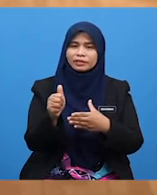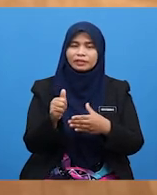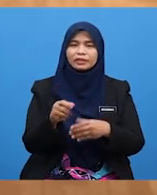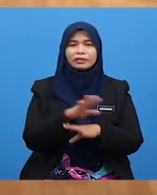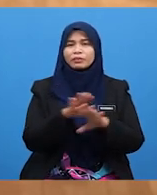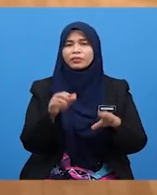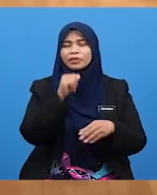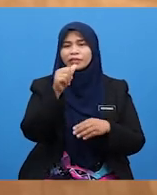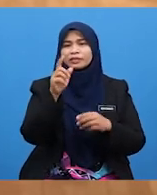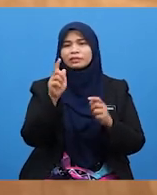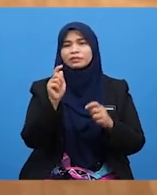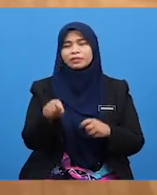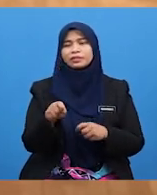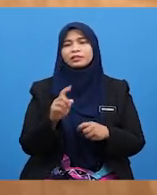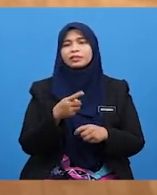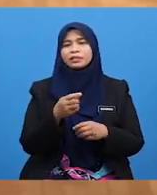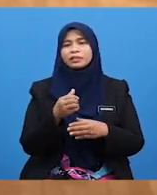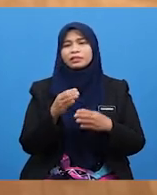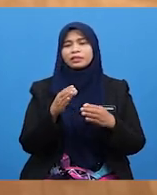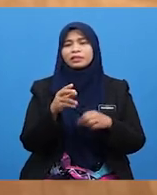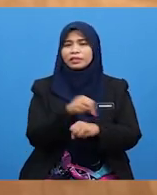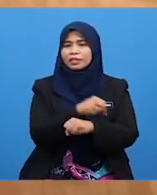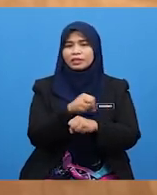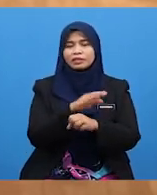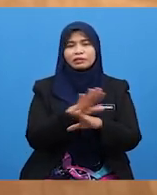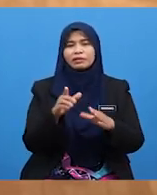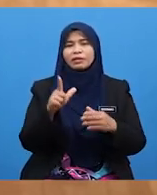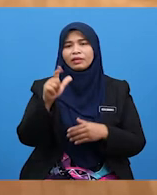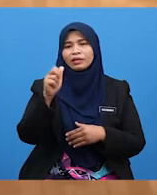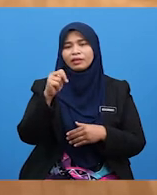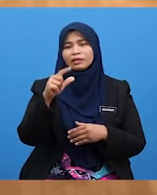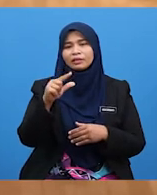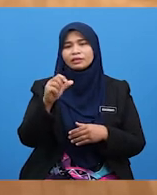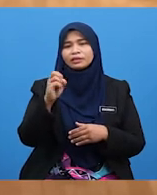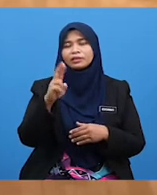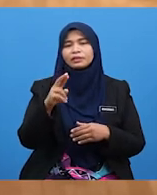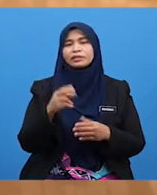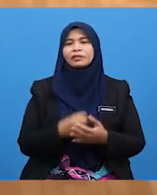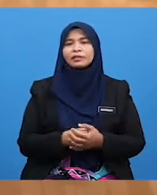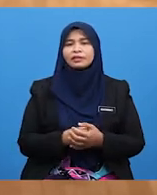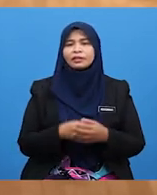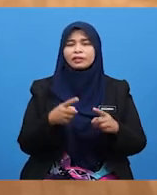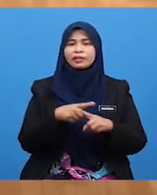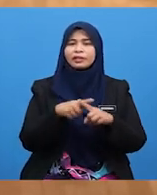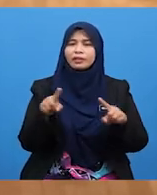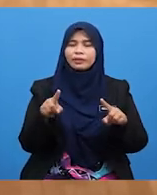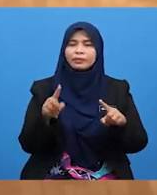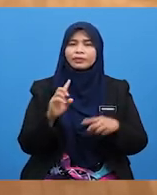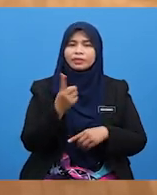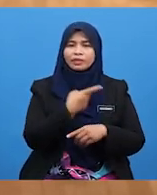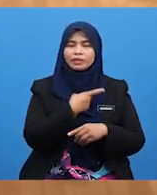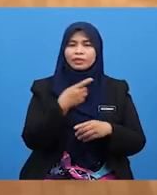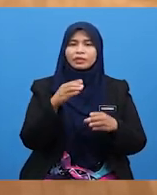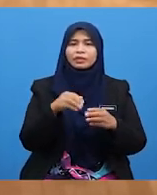kita nyanyikan secara orang kata tak lancar ataupun kita macam terlalu kaku, kan. Tapi kita